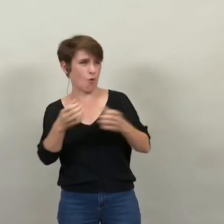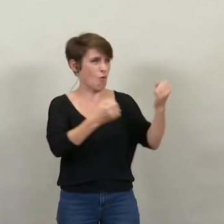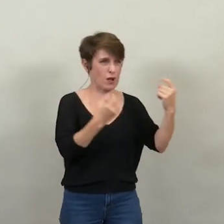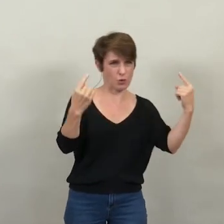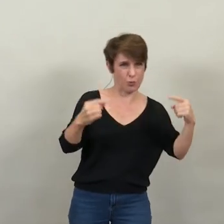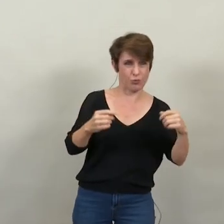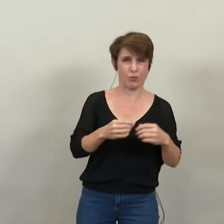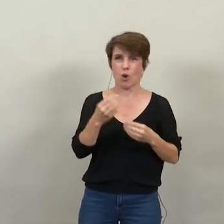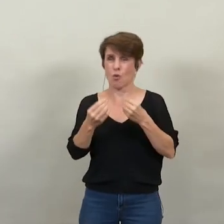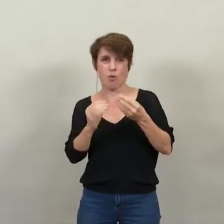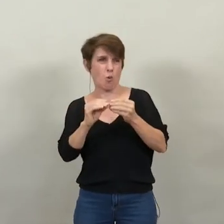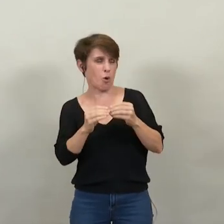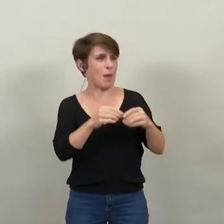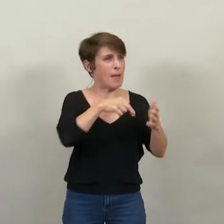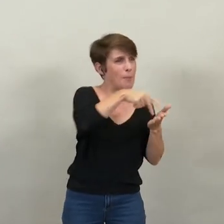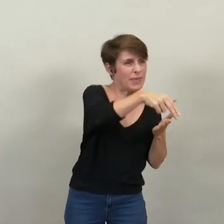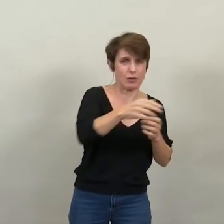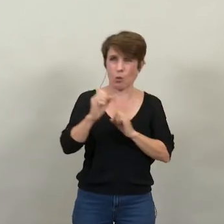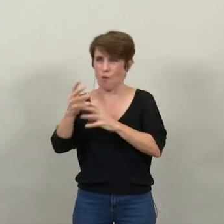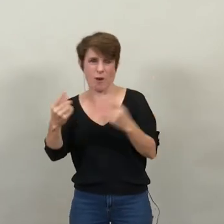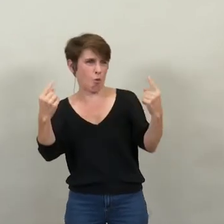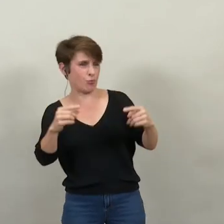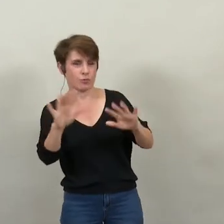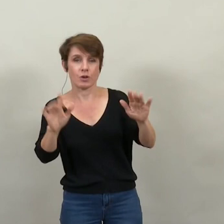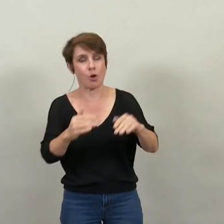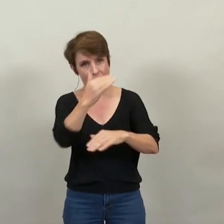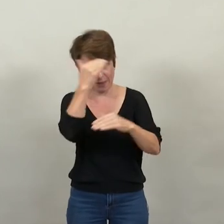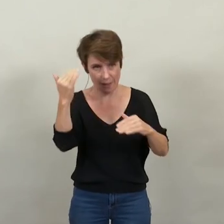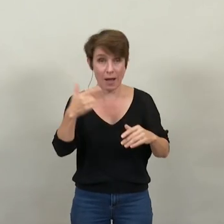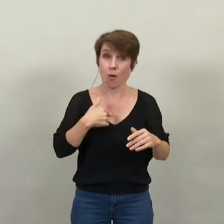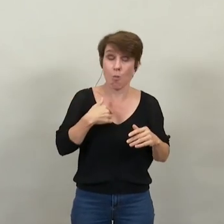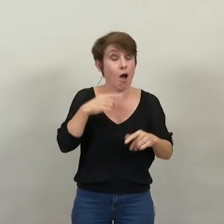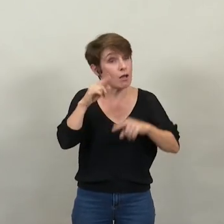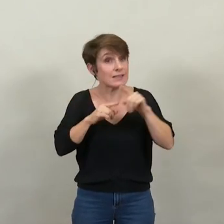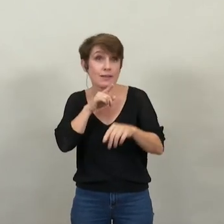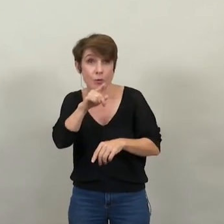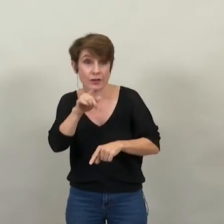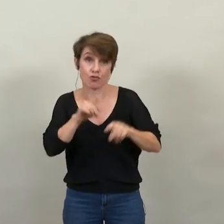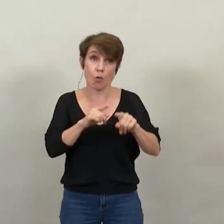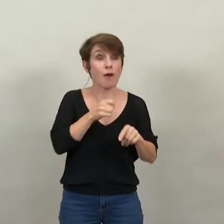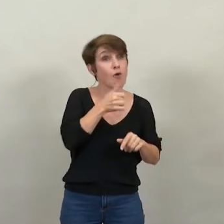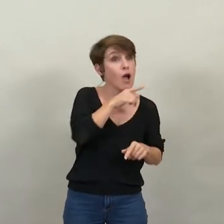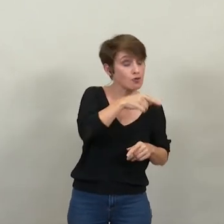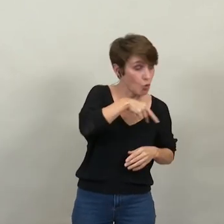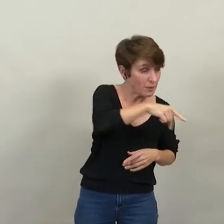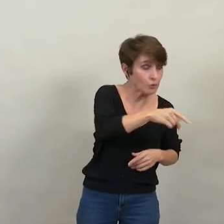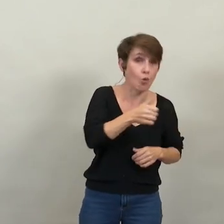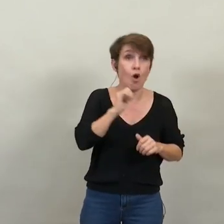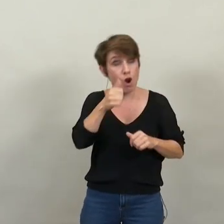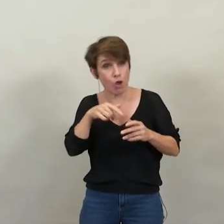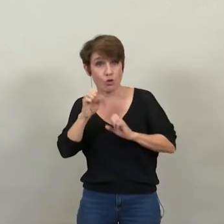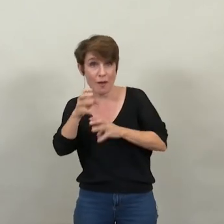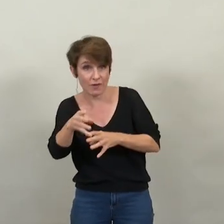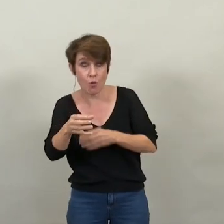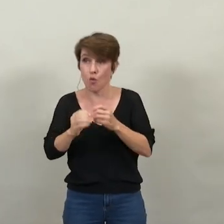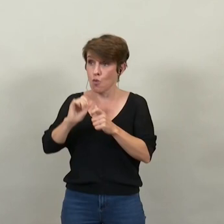un jour cycliste un jour piéton un jour automobiliste et que je sois cycliste que je sois piétonne ou que je sois automobiliste je respecte le code